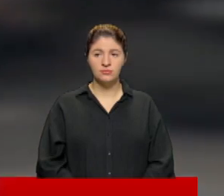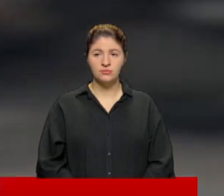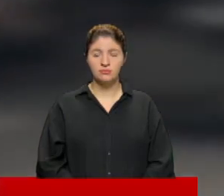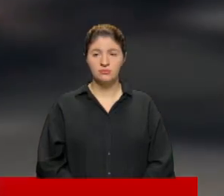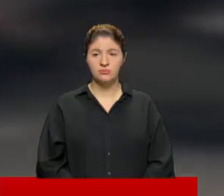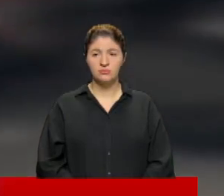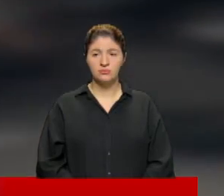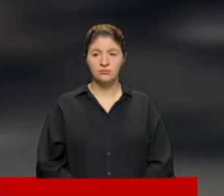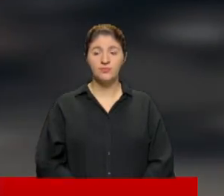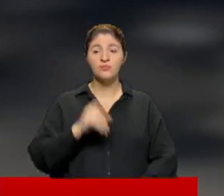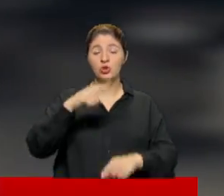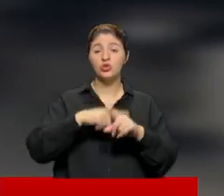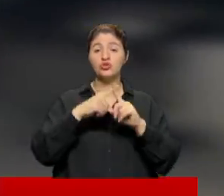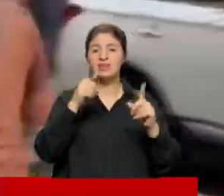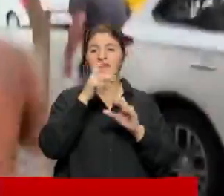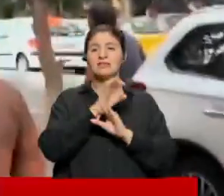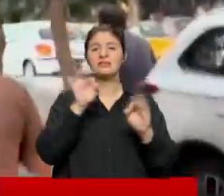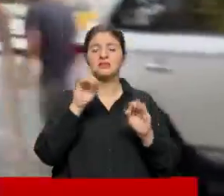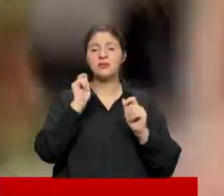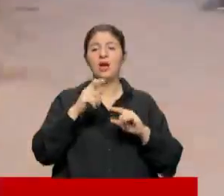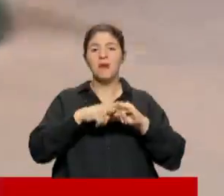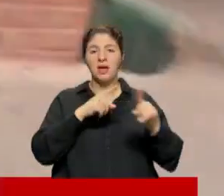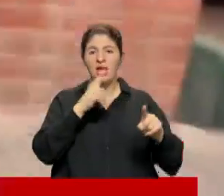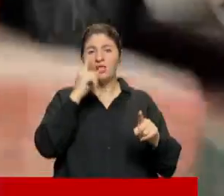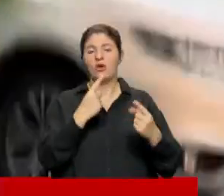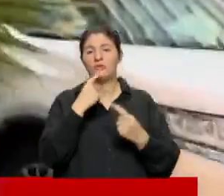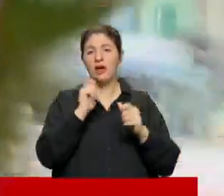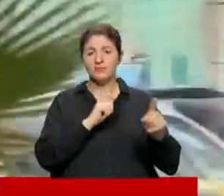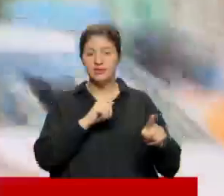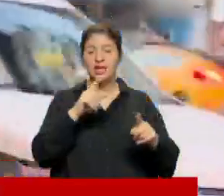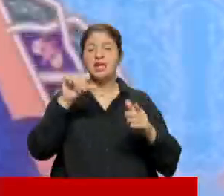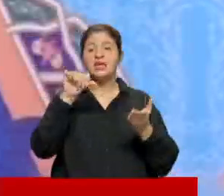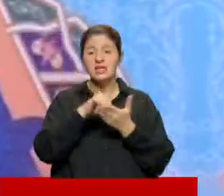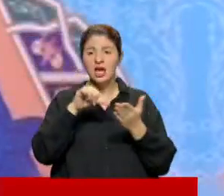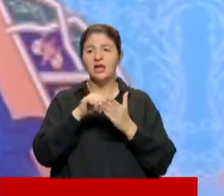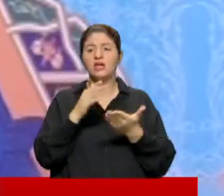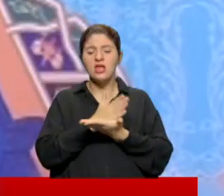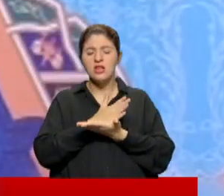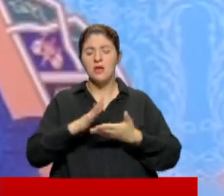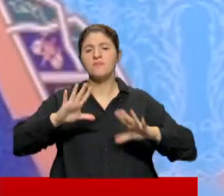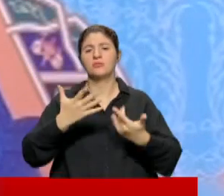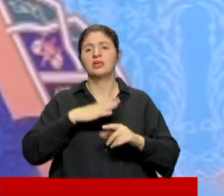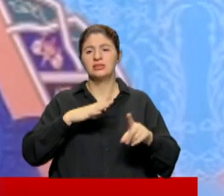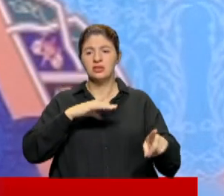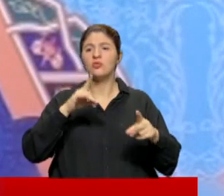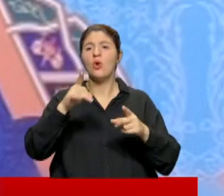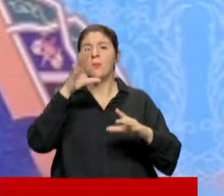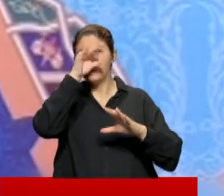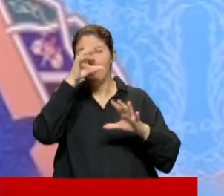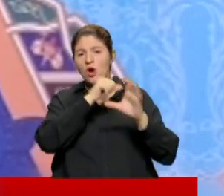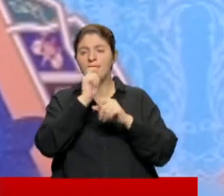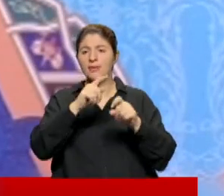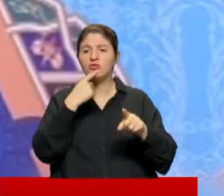artırdı bu süreçte sessizliğini koruyan hamane ilk kez konuştu İran'ı istikrarsız laştırmak komple kuruyorlar diyen